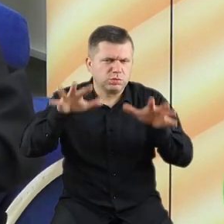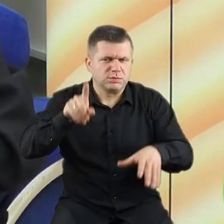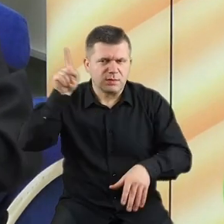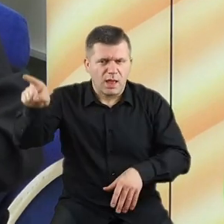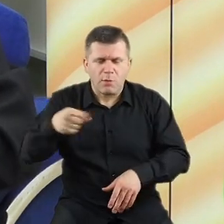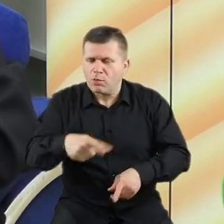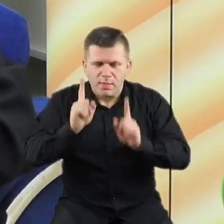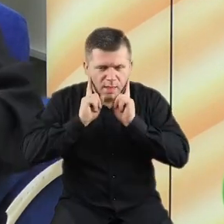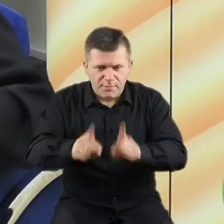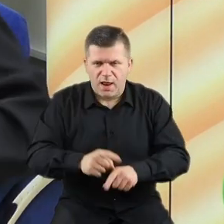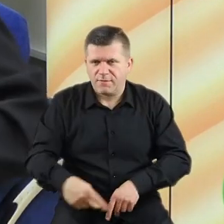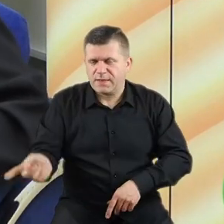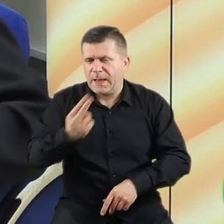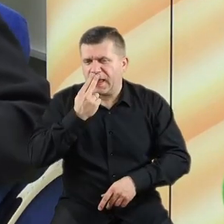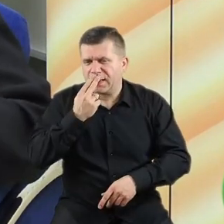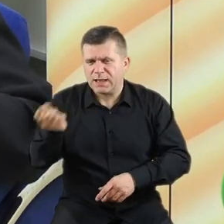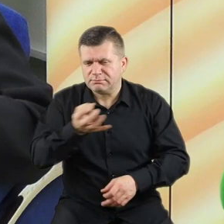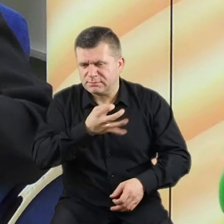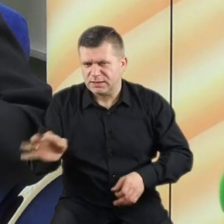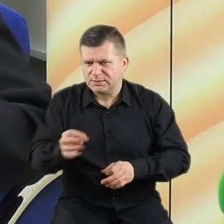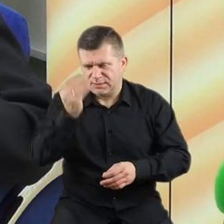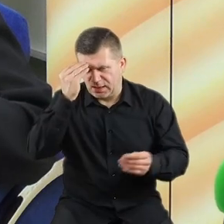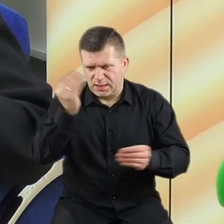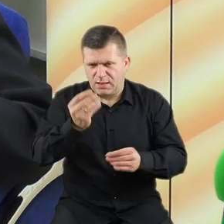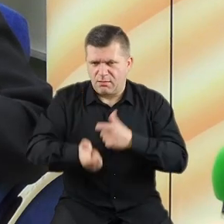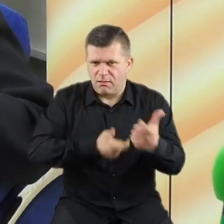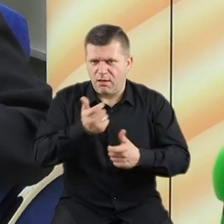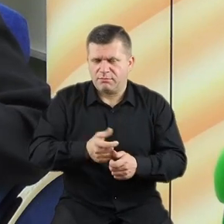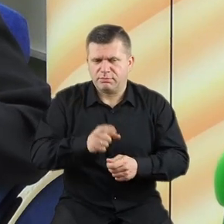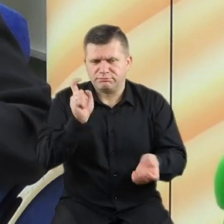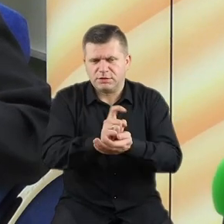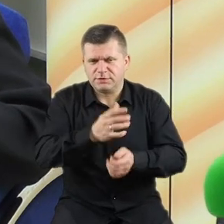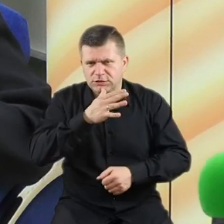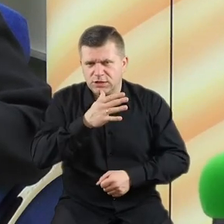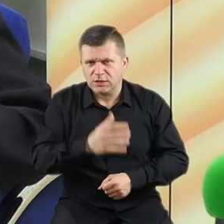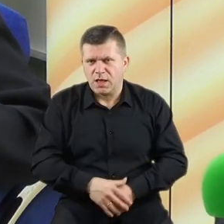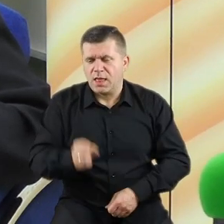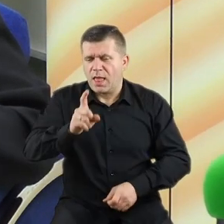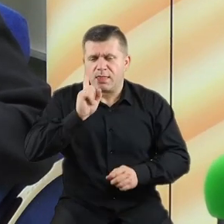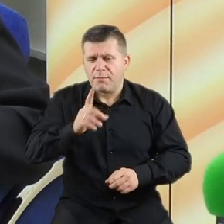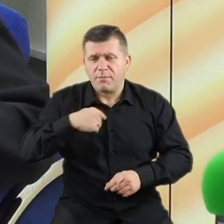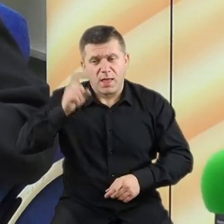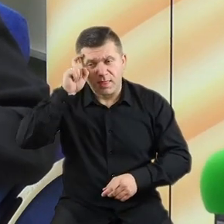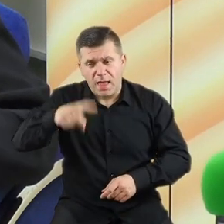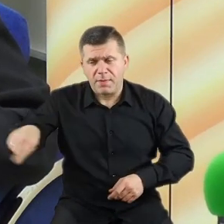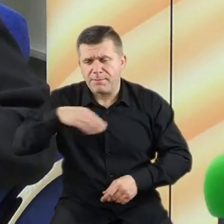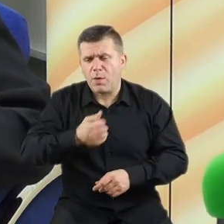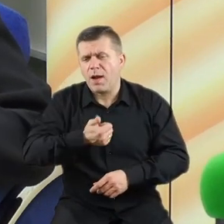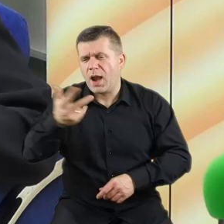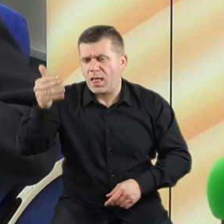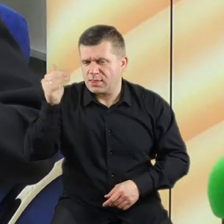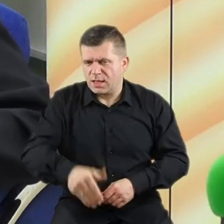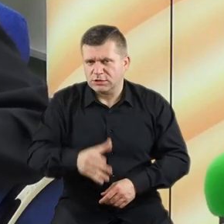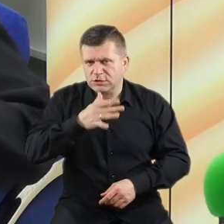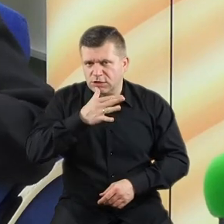to jest nieprawda. Hitler nakręcił histerię antyżydowską, a tak naprawdę w Niemczech było kilka tysięcy Żydów,